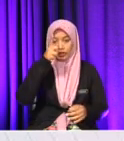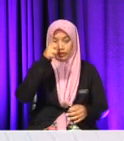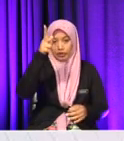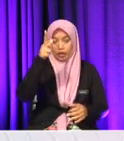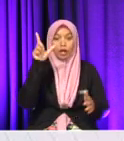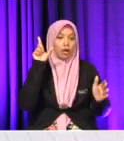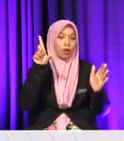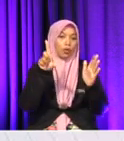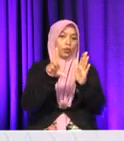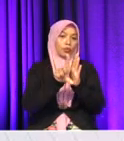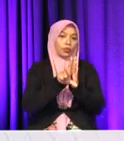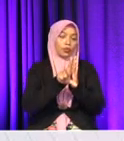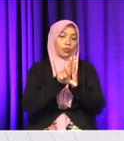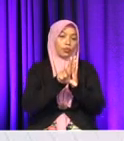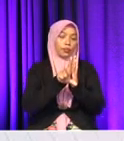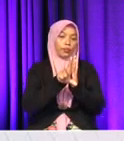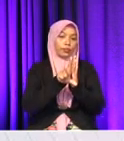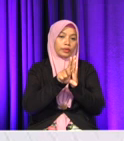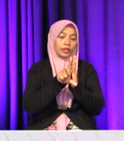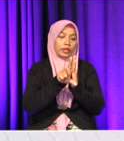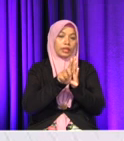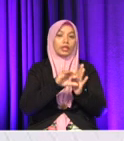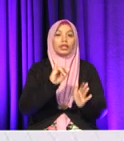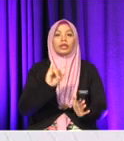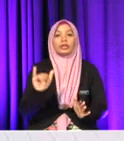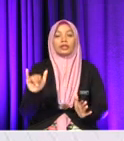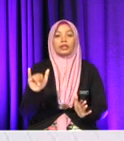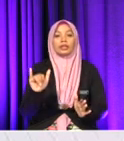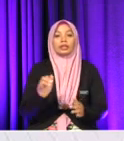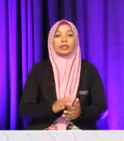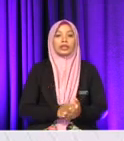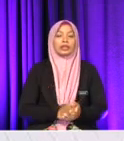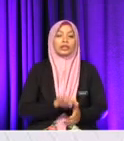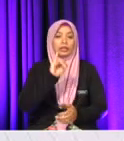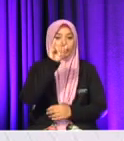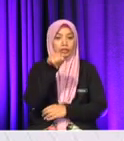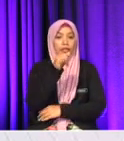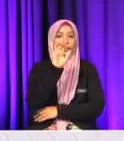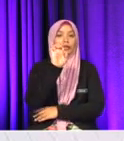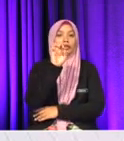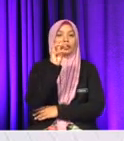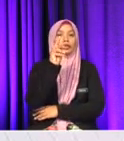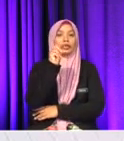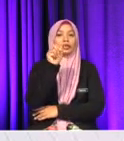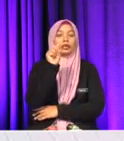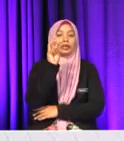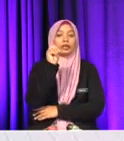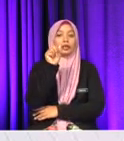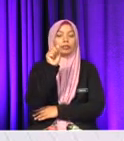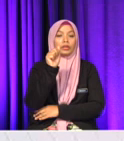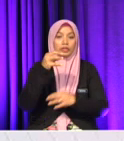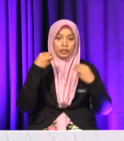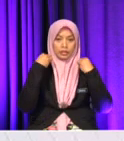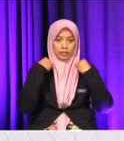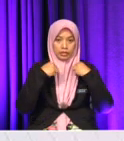kemudian Ia juga asas kepada identity ataupun dinamo Syarikat dan logo